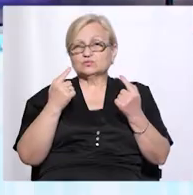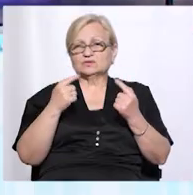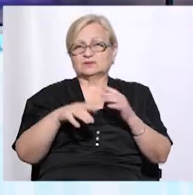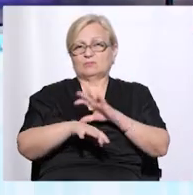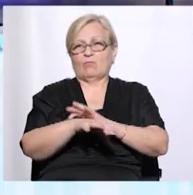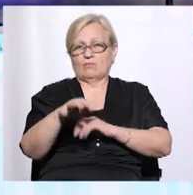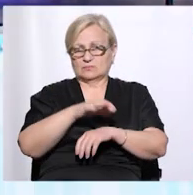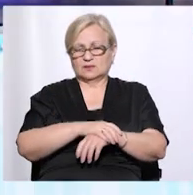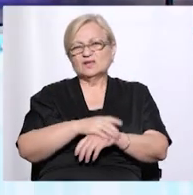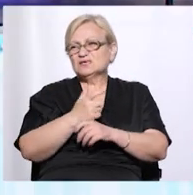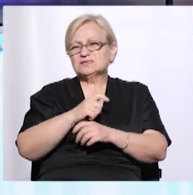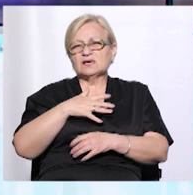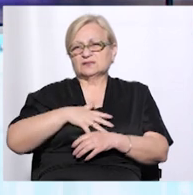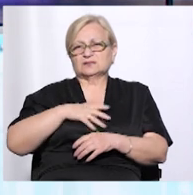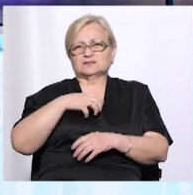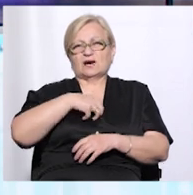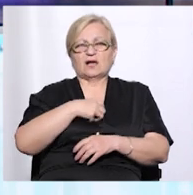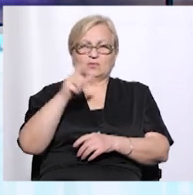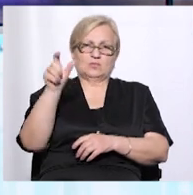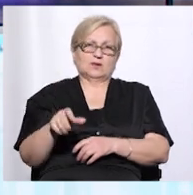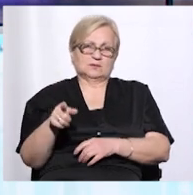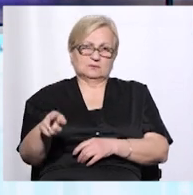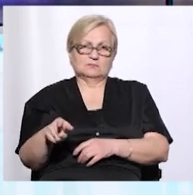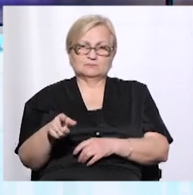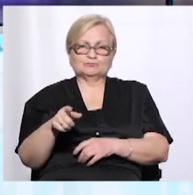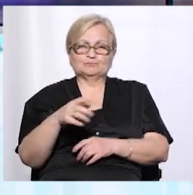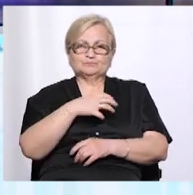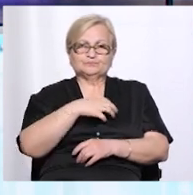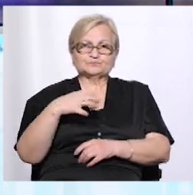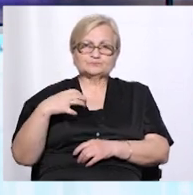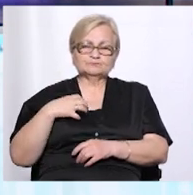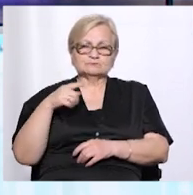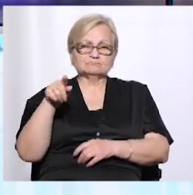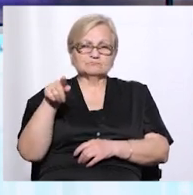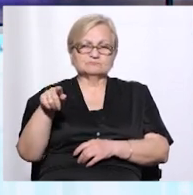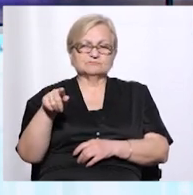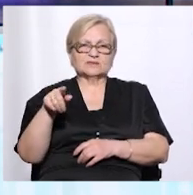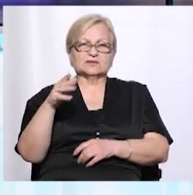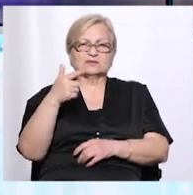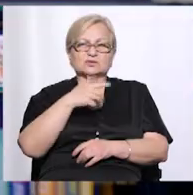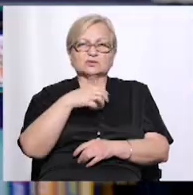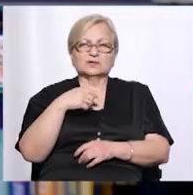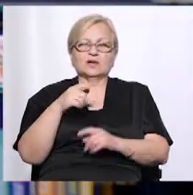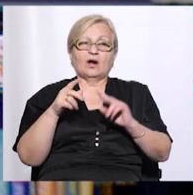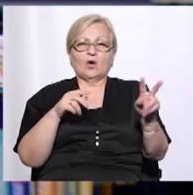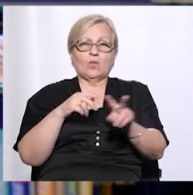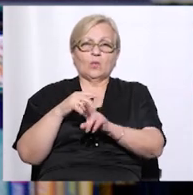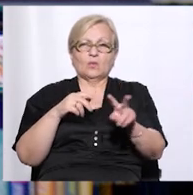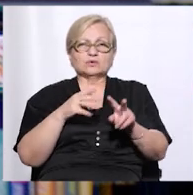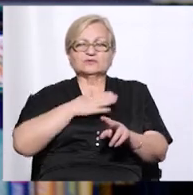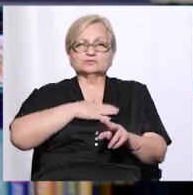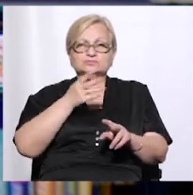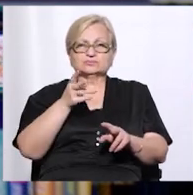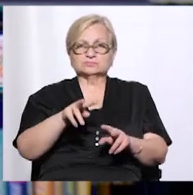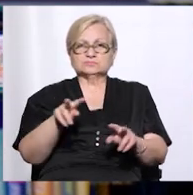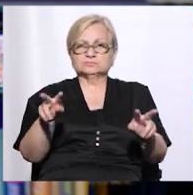მოკლედ, ესეც ტრაგიკული პერსონაჟი და რომანი მეფე გიორგის სიკვდილით, არსაკიძის და მეფე გიორგის